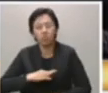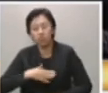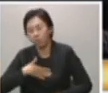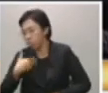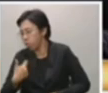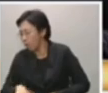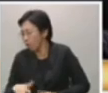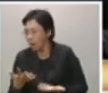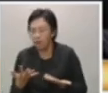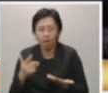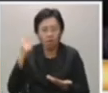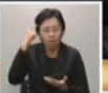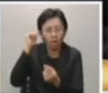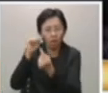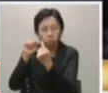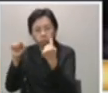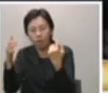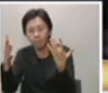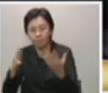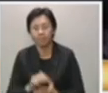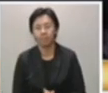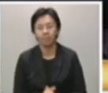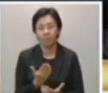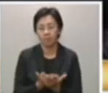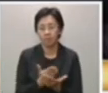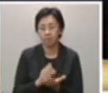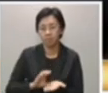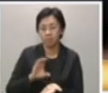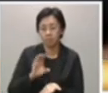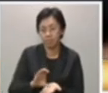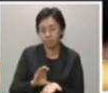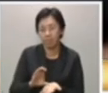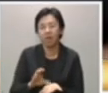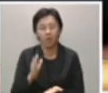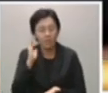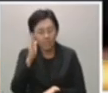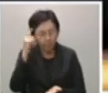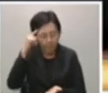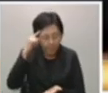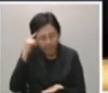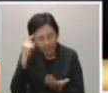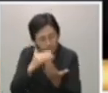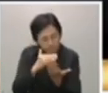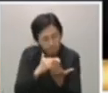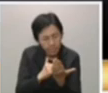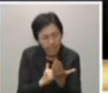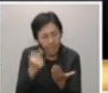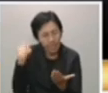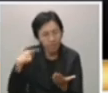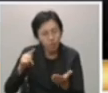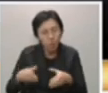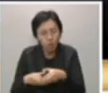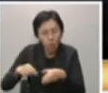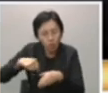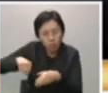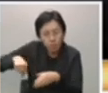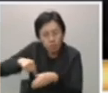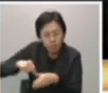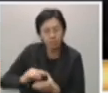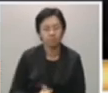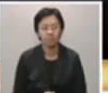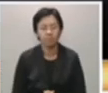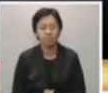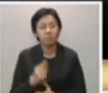างท่านใช้เงินงบประมาณประเทศออกแบบมาตรการเพื่อประโยชน์ของพวกพ้องท่านทราบไหมครับว่าการบริห